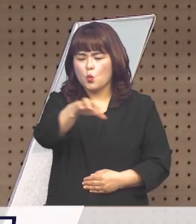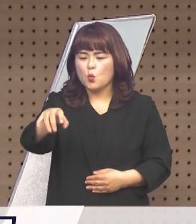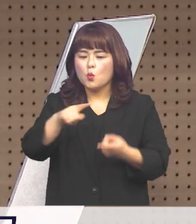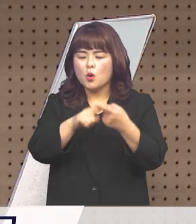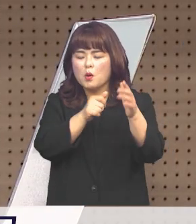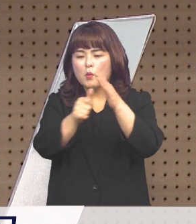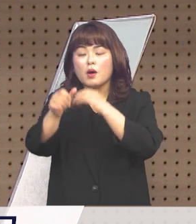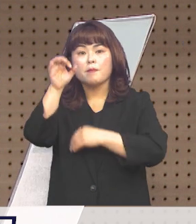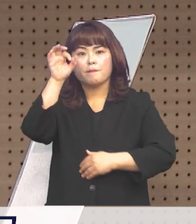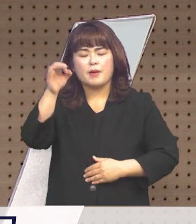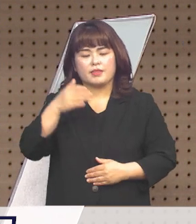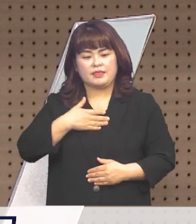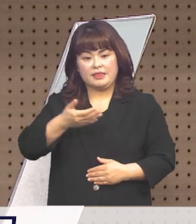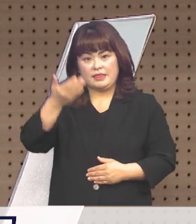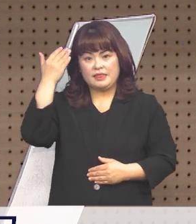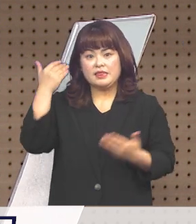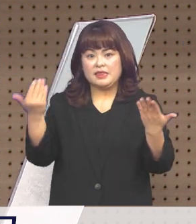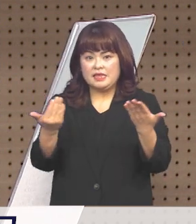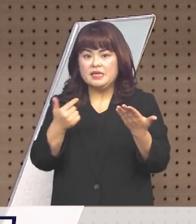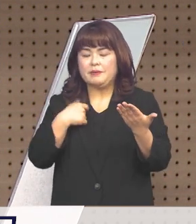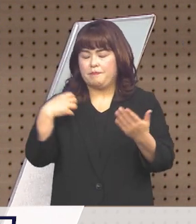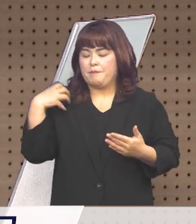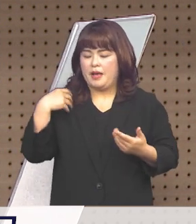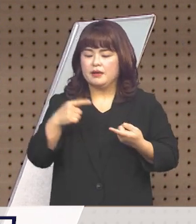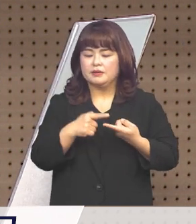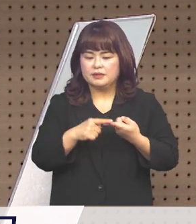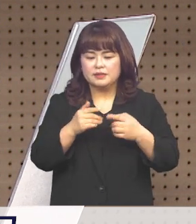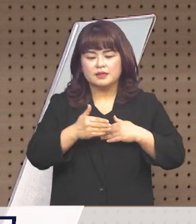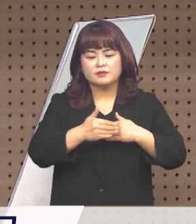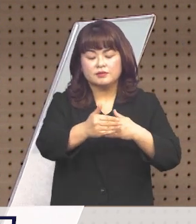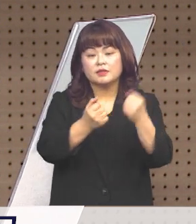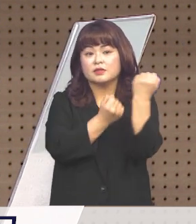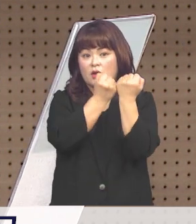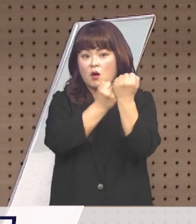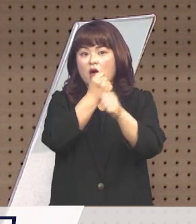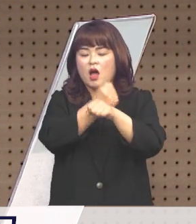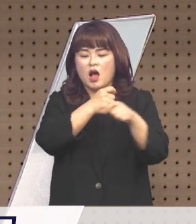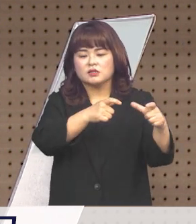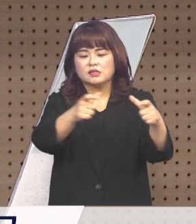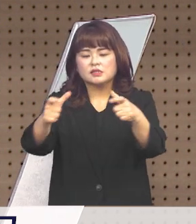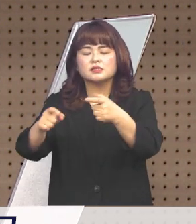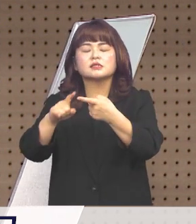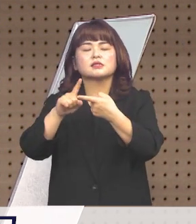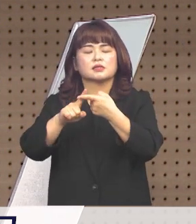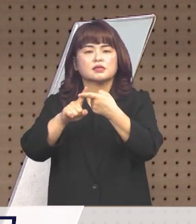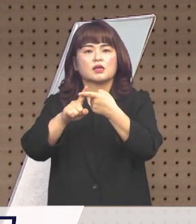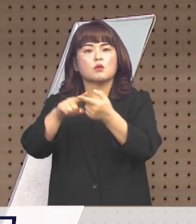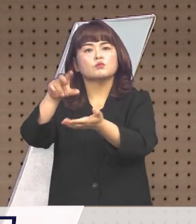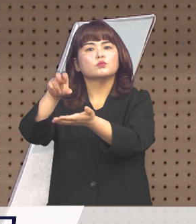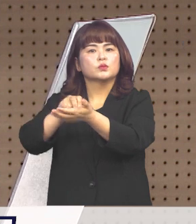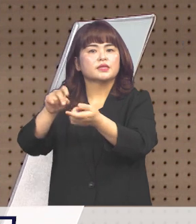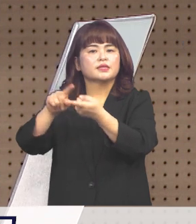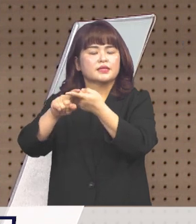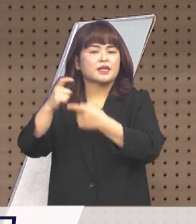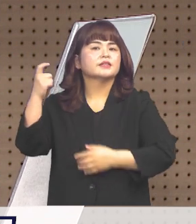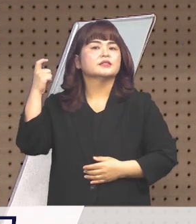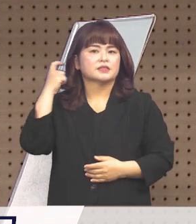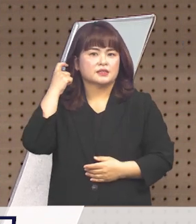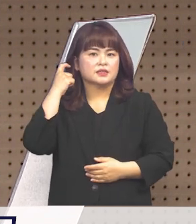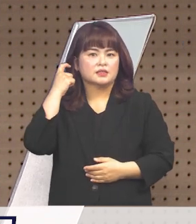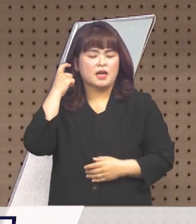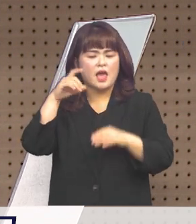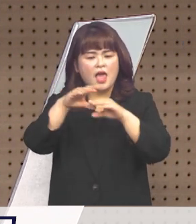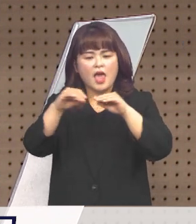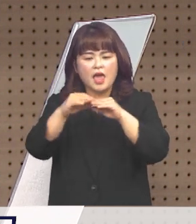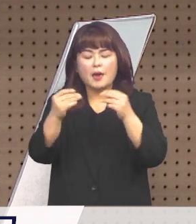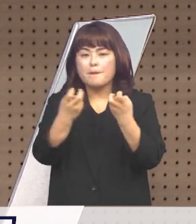그동안에 저희들이 했던 일 좀 설명도 드리고 또 읍면동별로 여러 가지 현안에 대한 말씀도